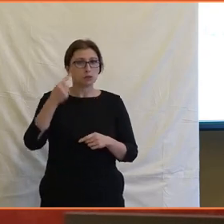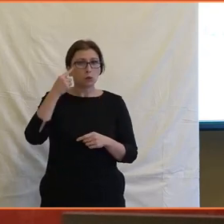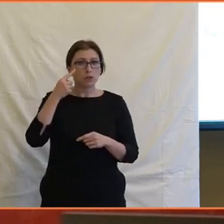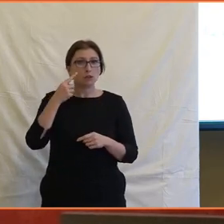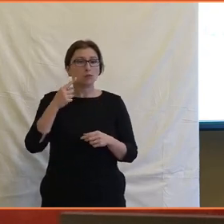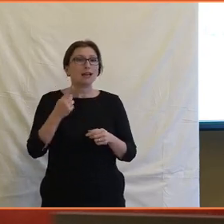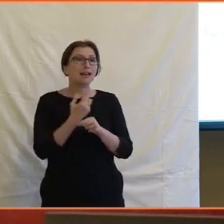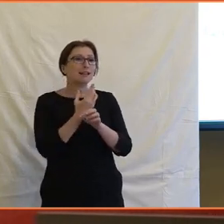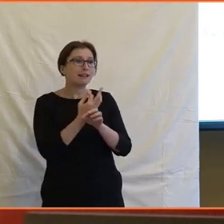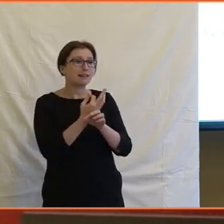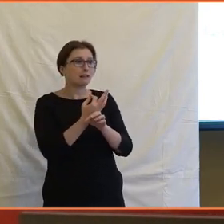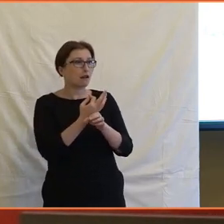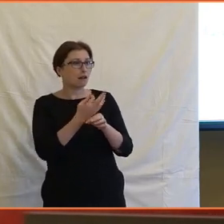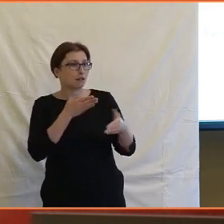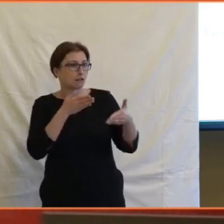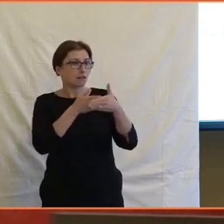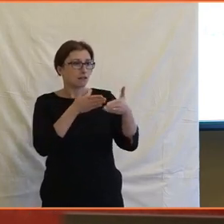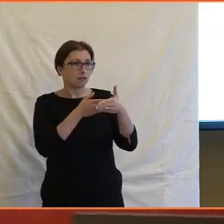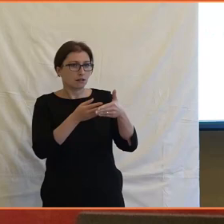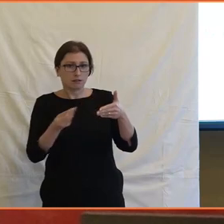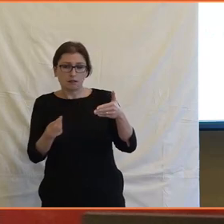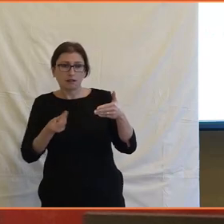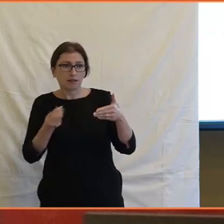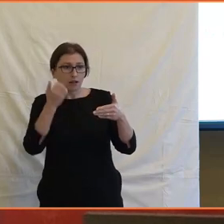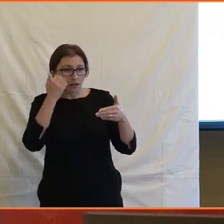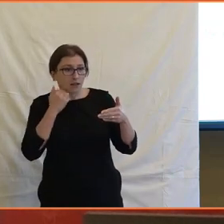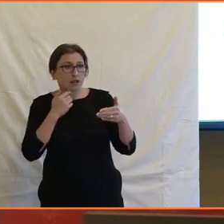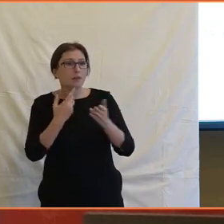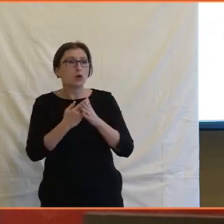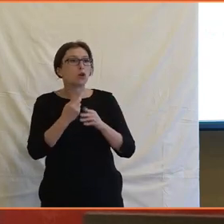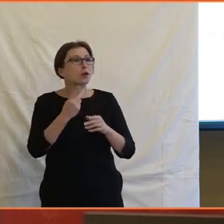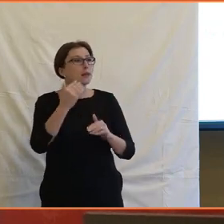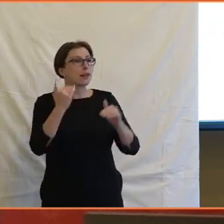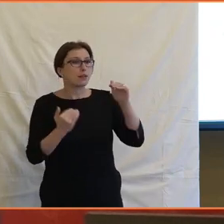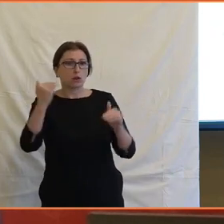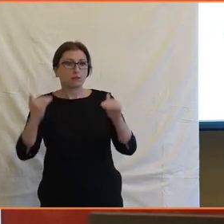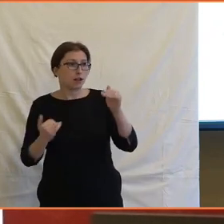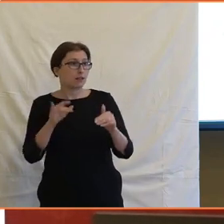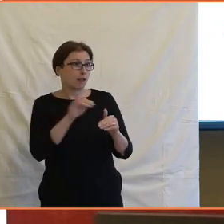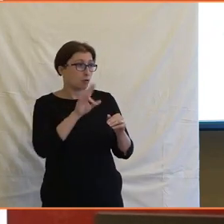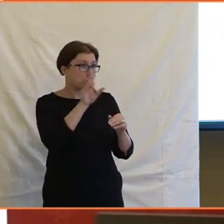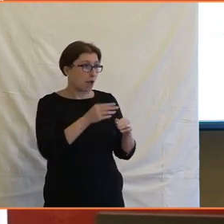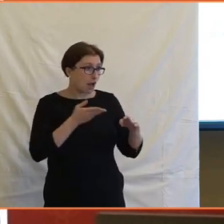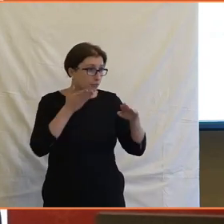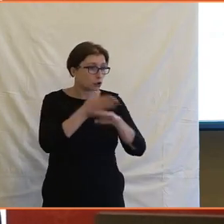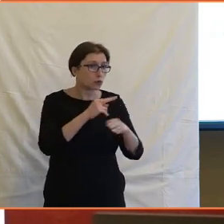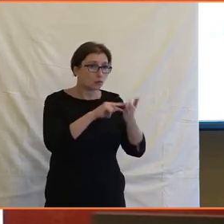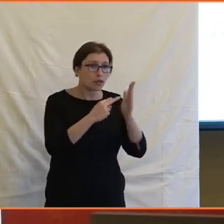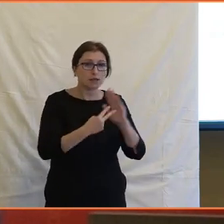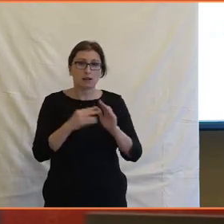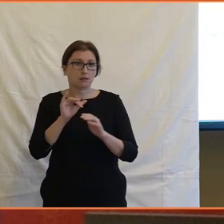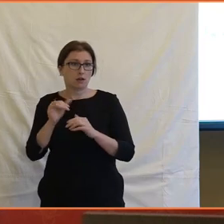tom digitálním vyloučení, takže o tom, že nám vzniká nějaká digitální propast, a tam si taky ale musíme